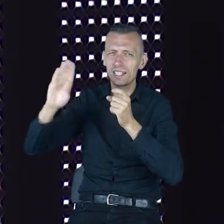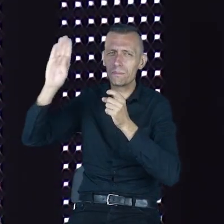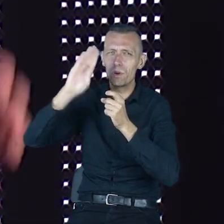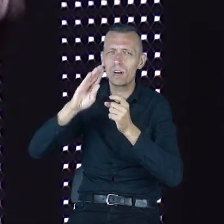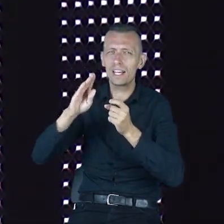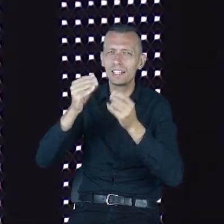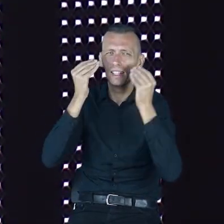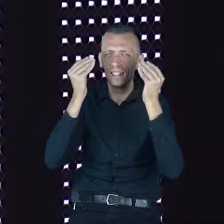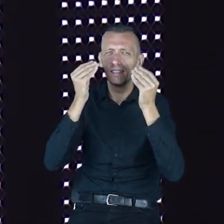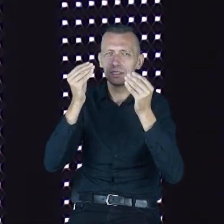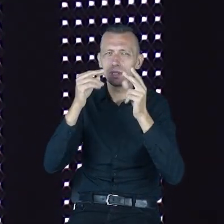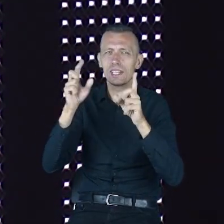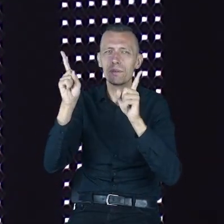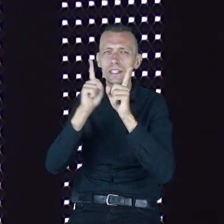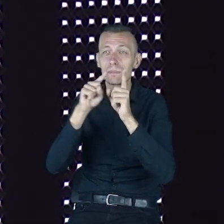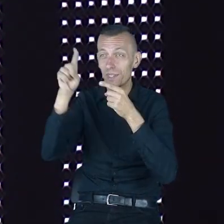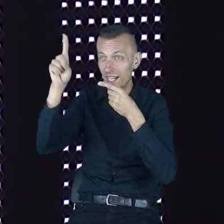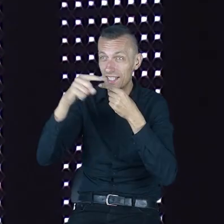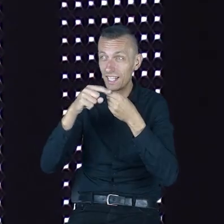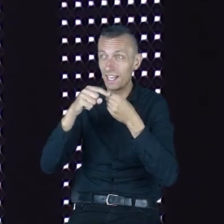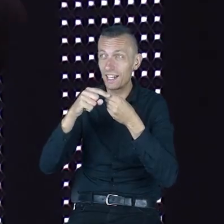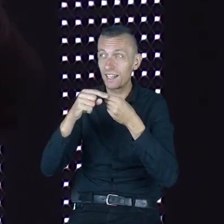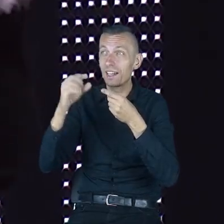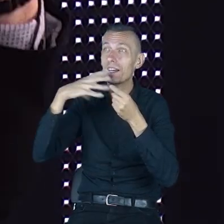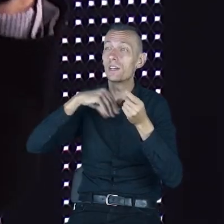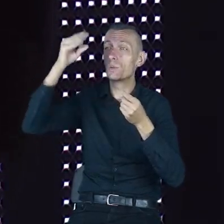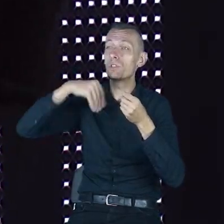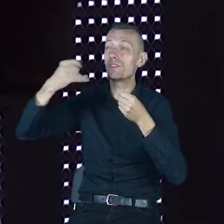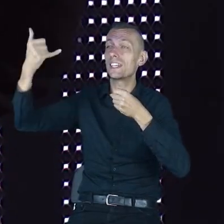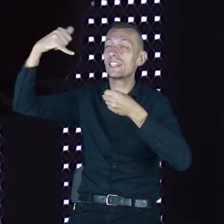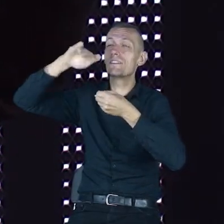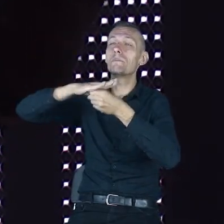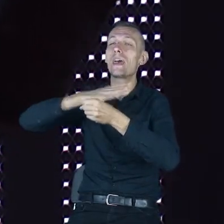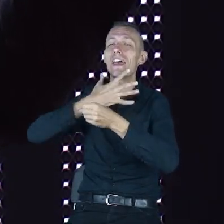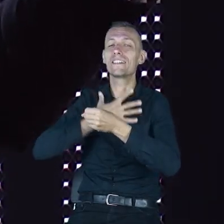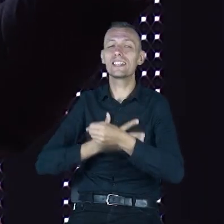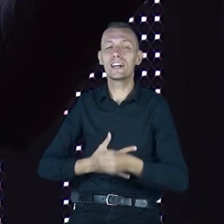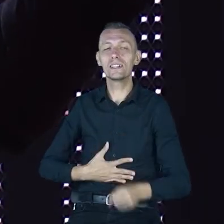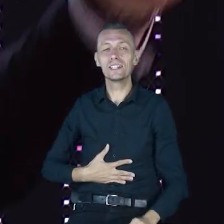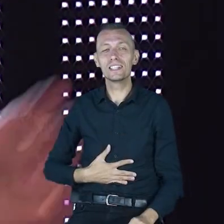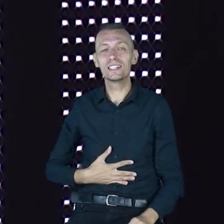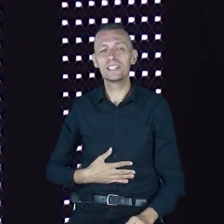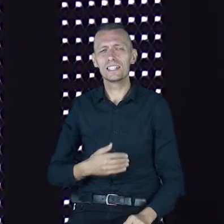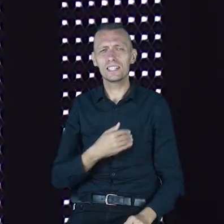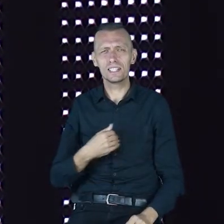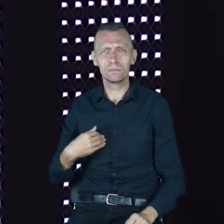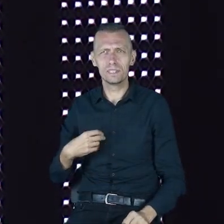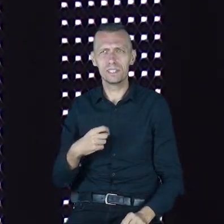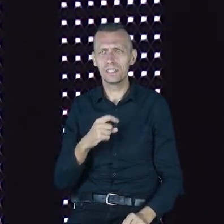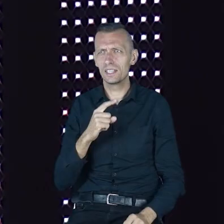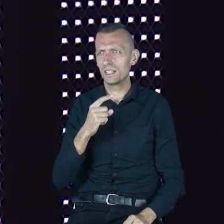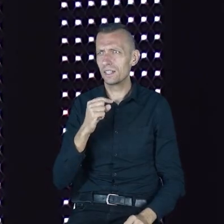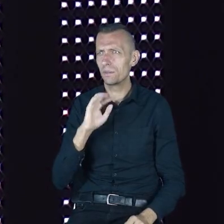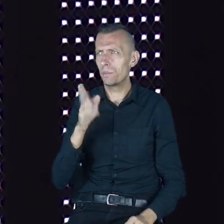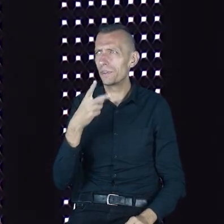Nim wypełnia nas Duch Święty. I wiecie, dopiero wtedy widzimy zwodnicze pokusy.